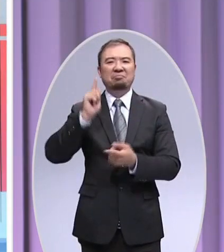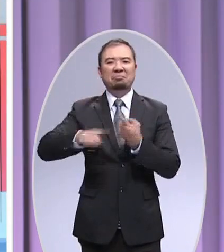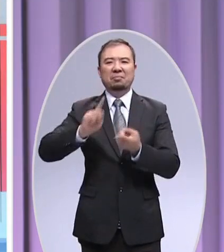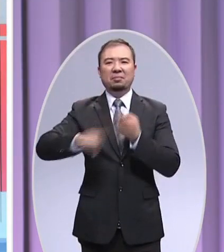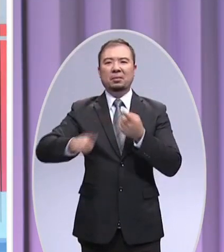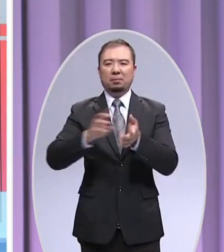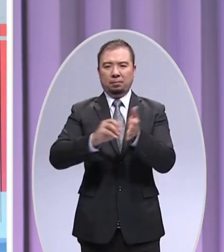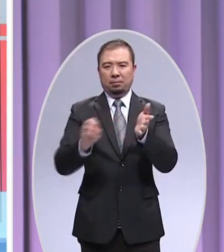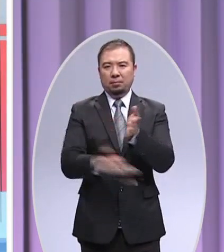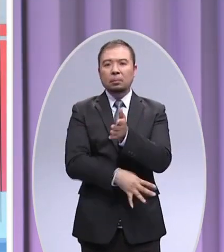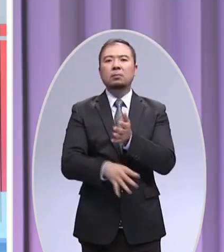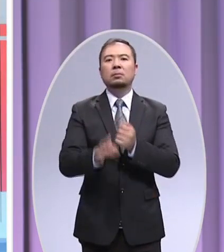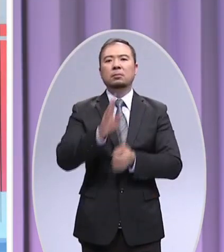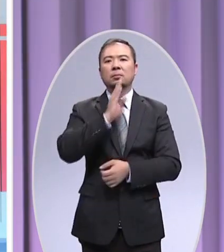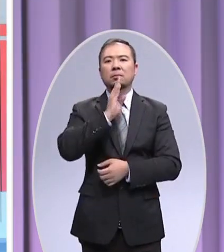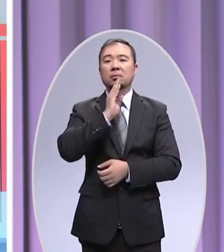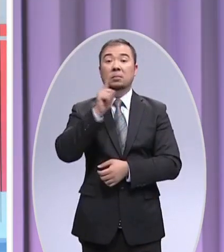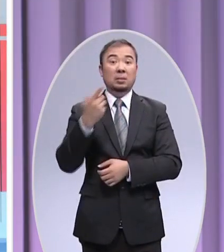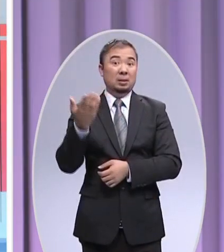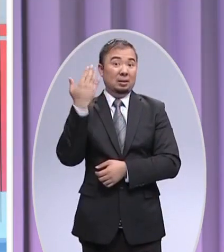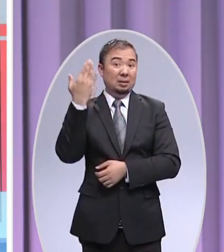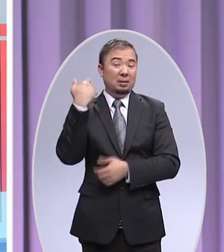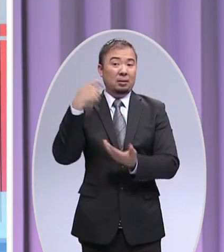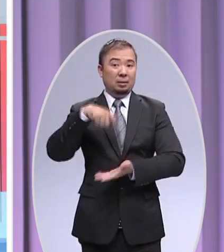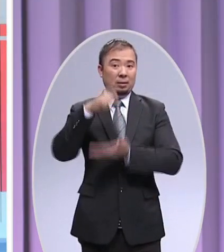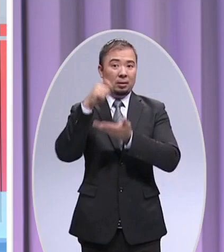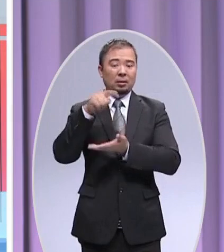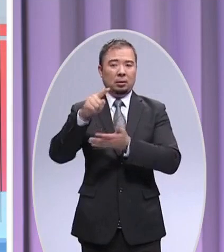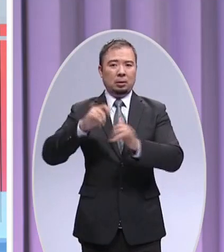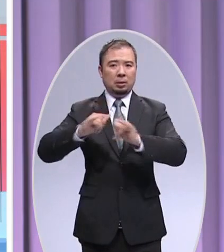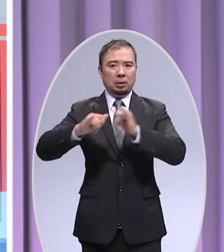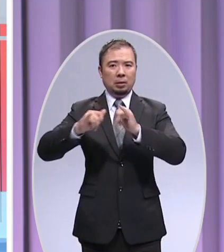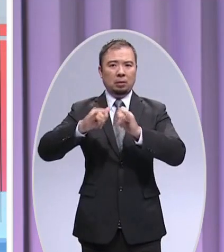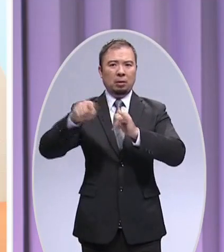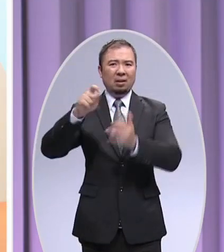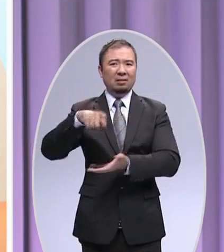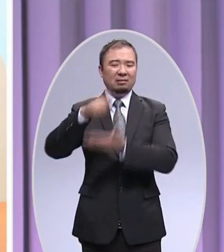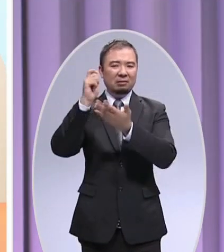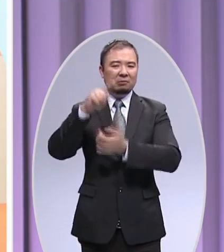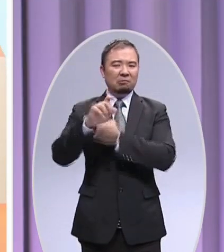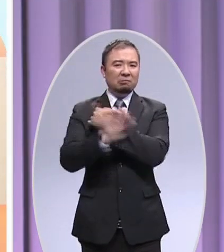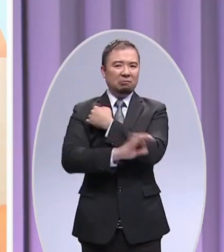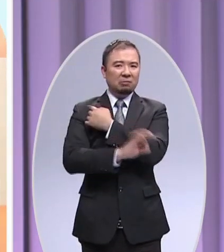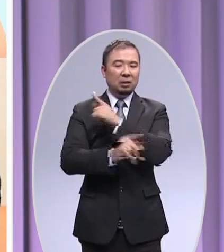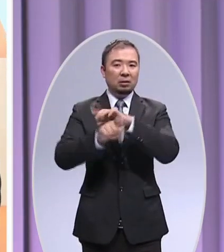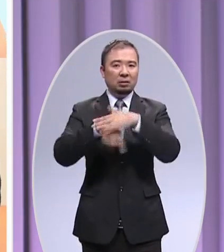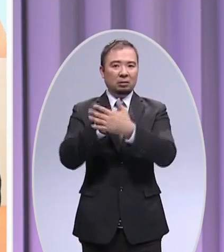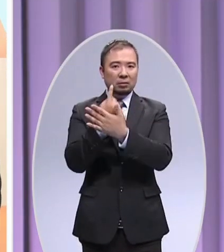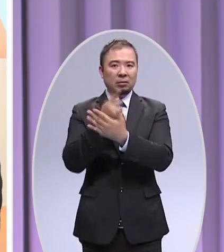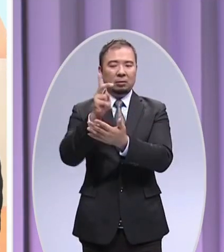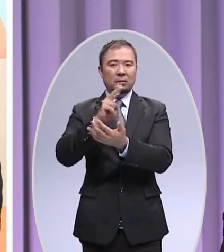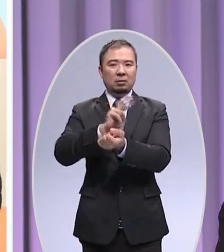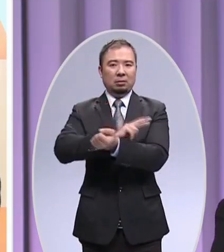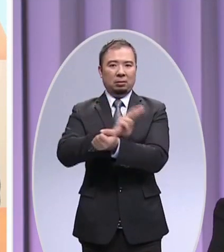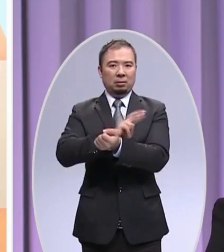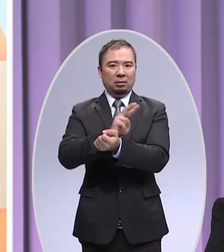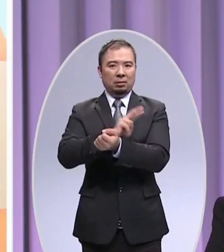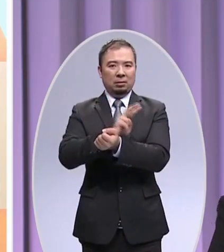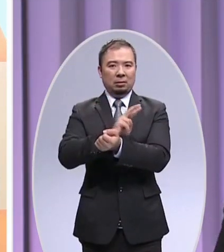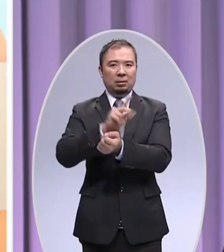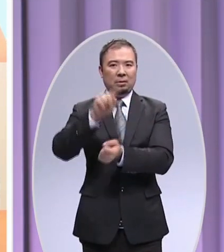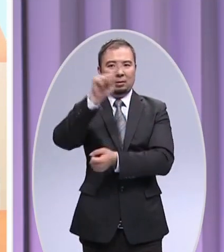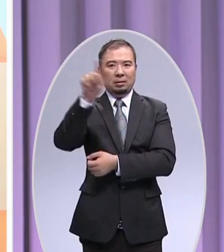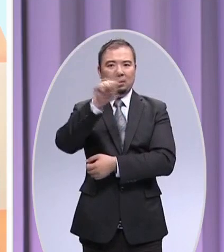见会讲的那一些社会瞩目的大案子里面，只有林义士这个案子是特征组办